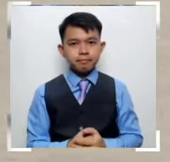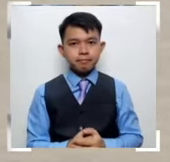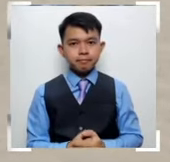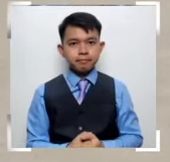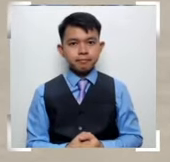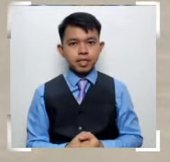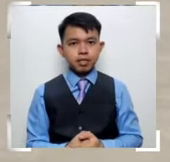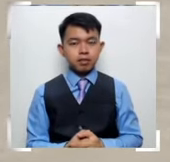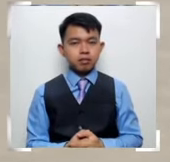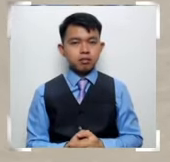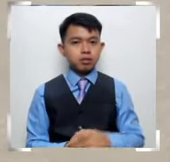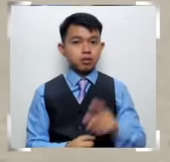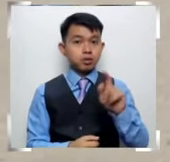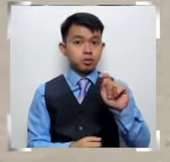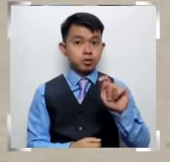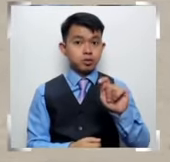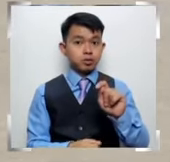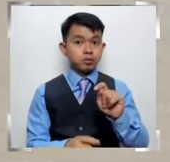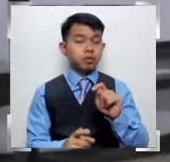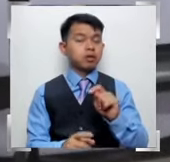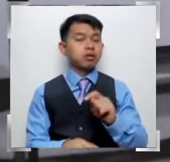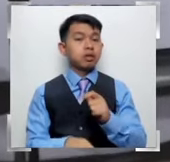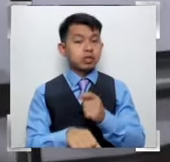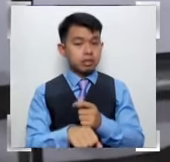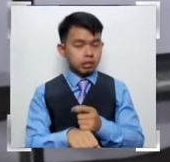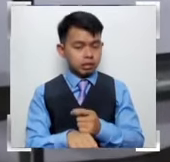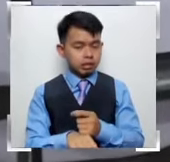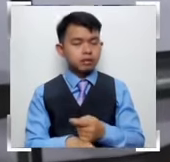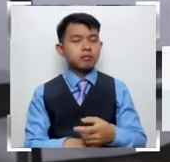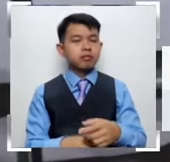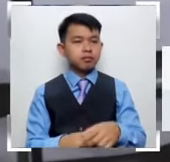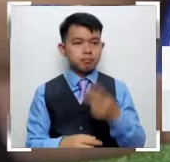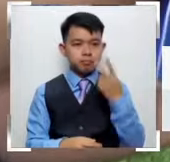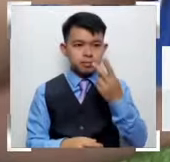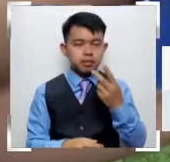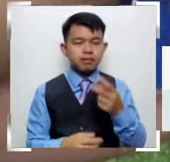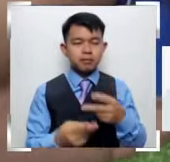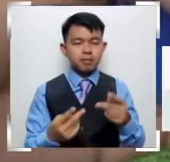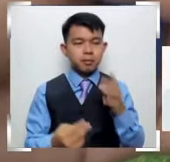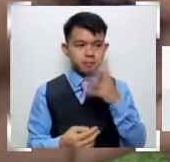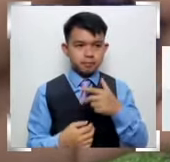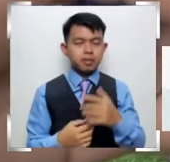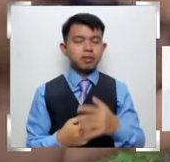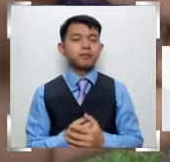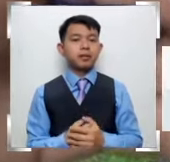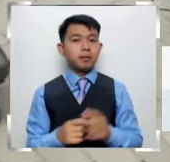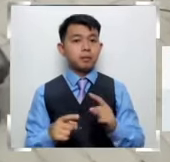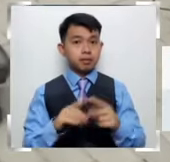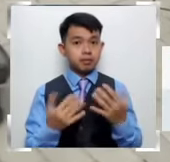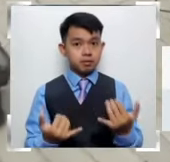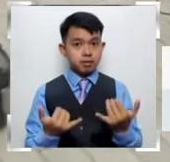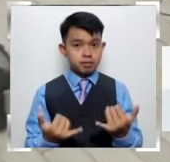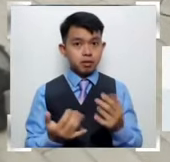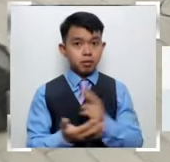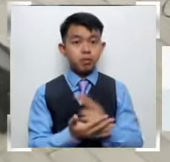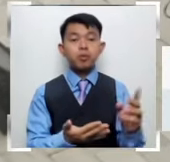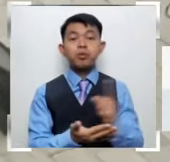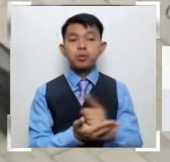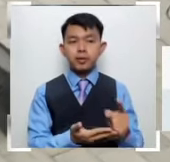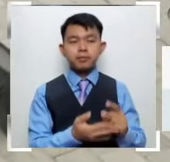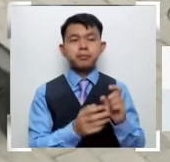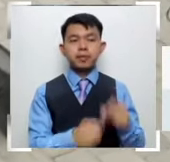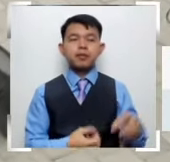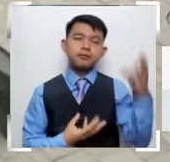ng Instagrammable at perfect pang selfie. Pero ngayong Semana Santa, pwede na rin magnilay-nilay dahil nga sa bagong